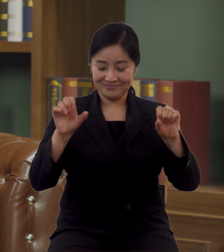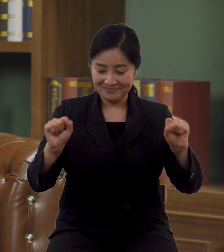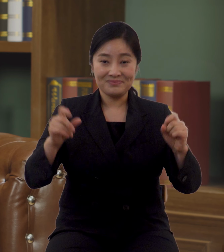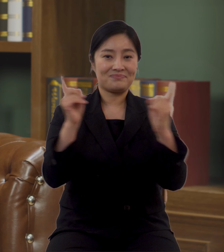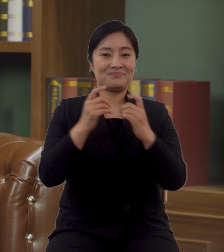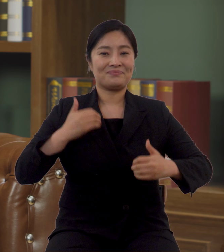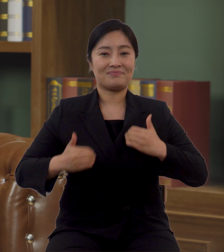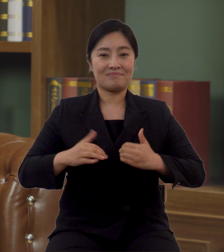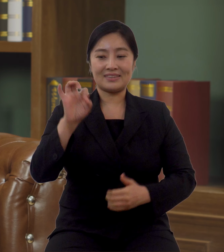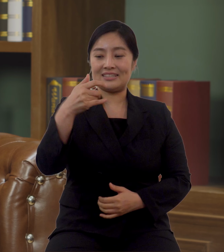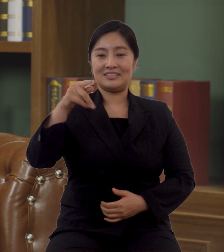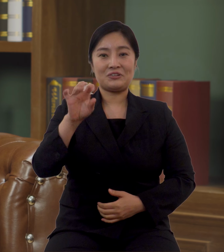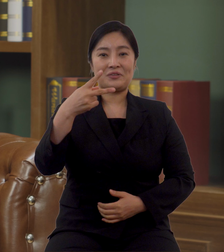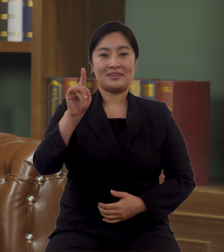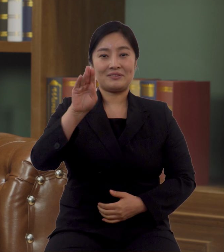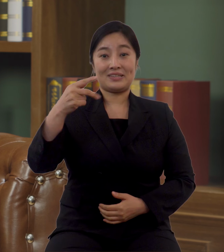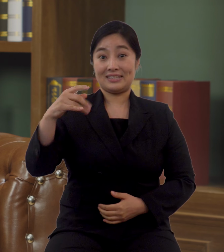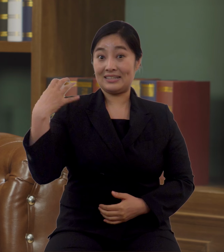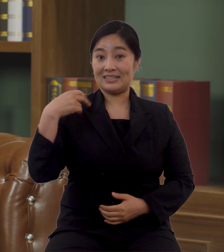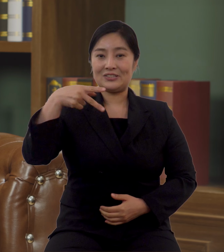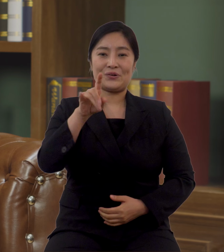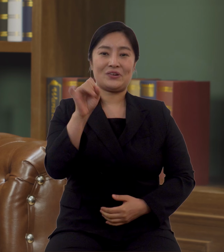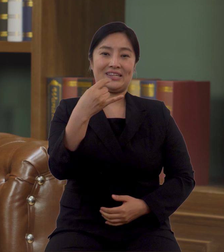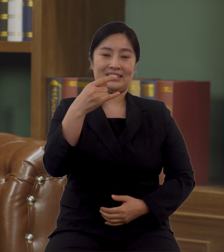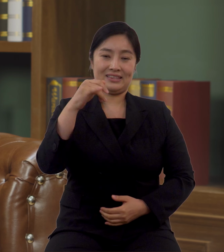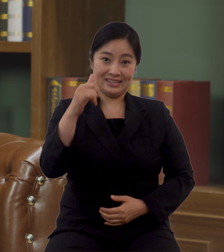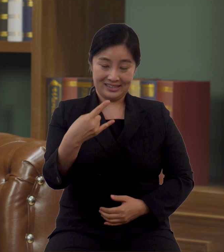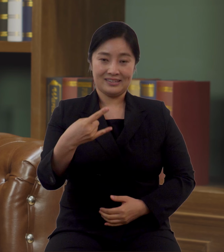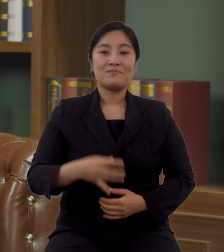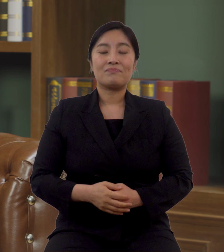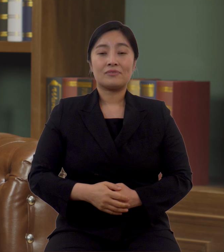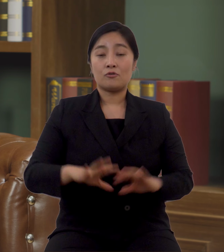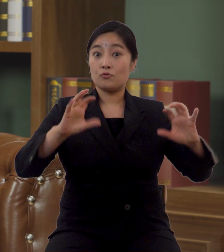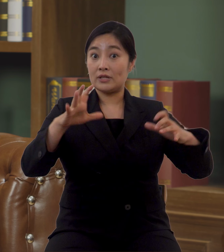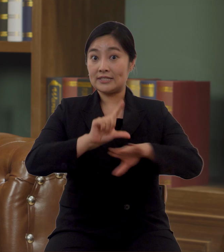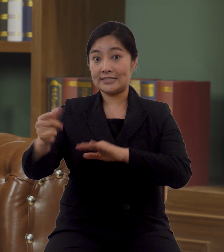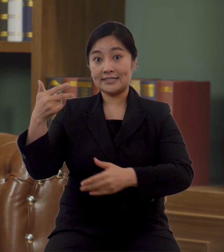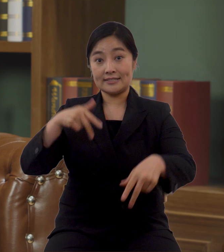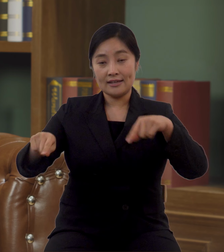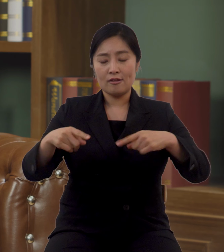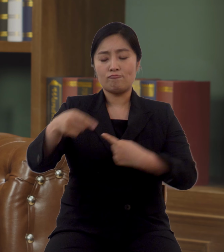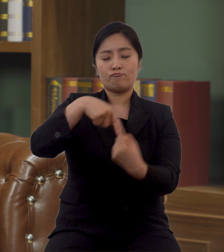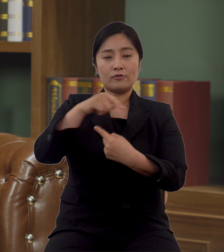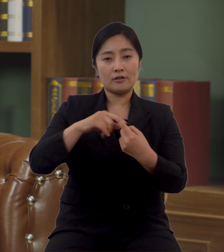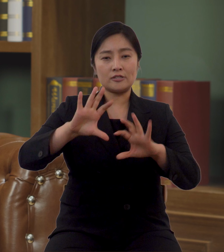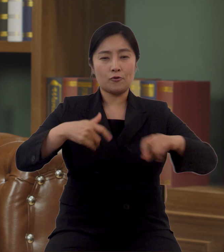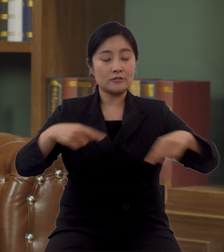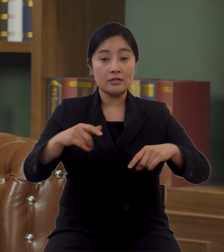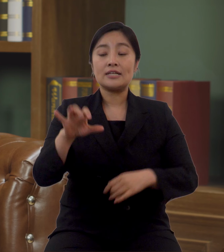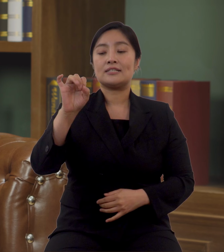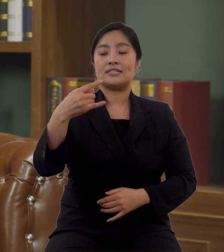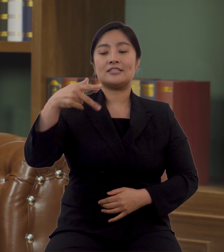안녕하세요. 반갑습니다. 의정다반사의 진행을 맡은 서인희입니다. 국가나 지자체의 운영을 위한 정치